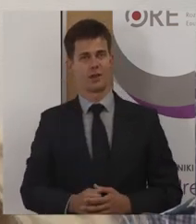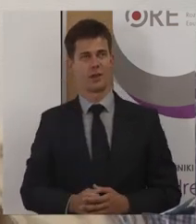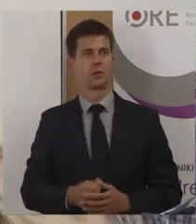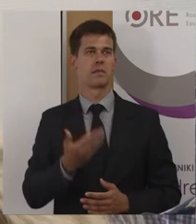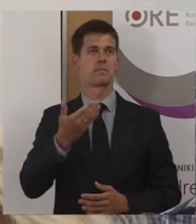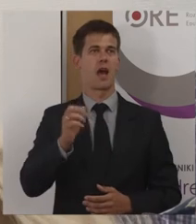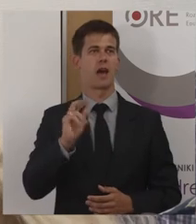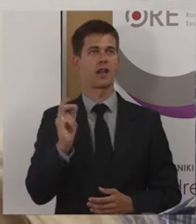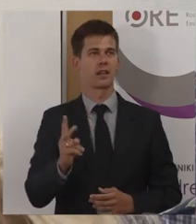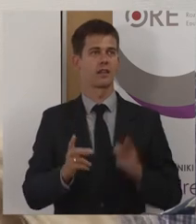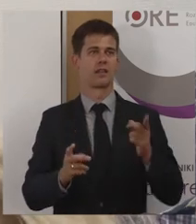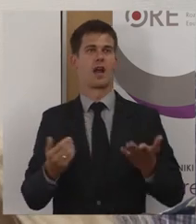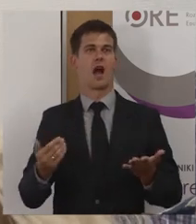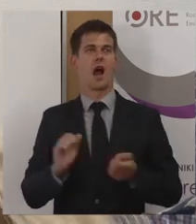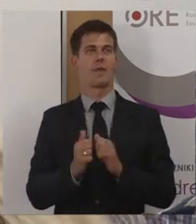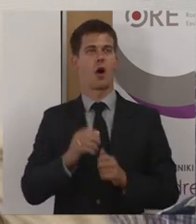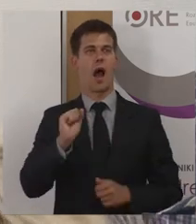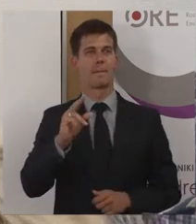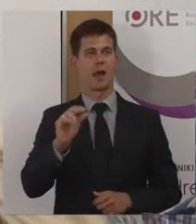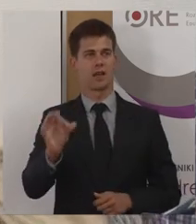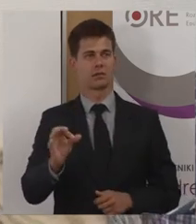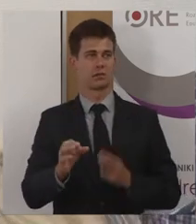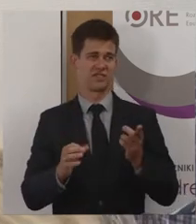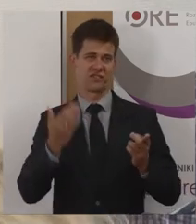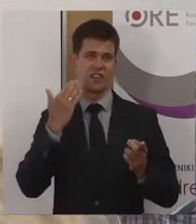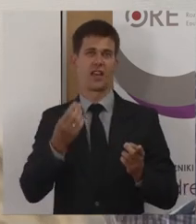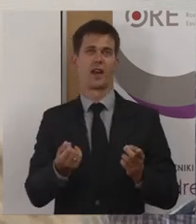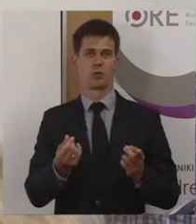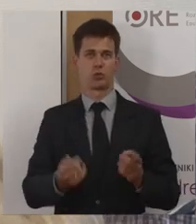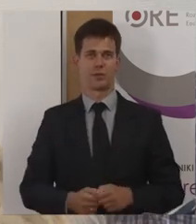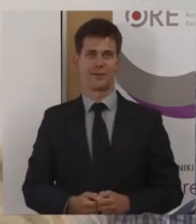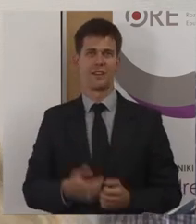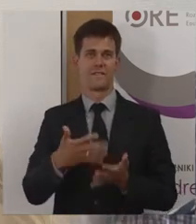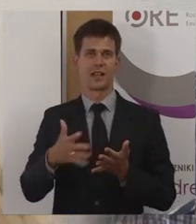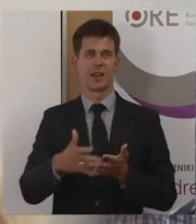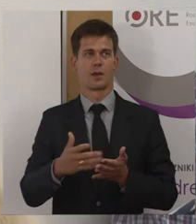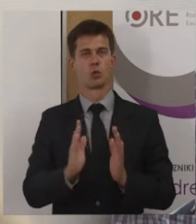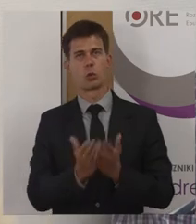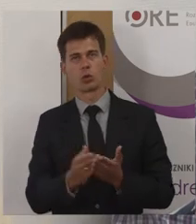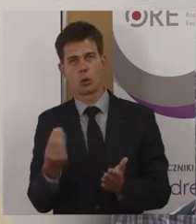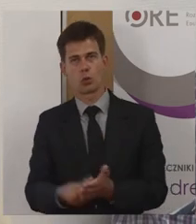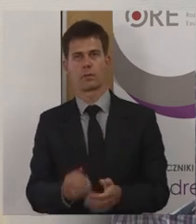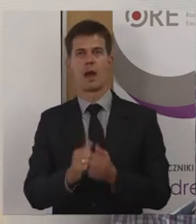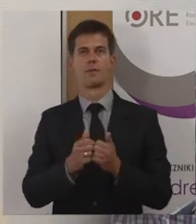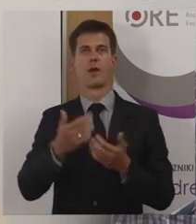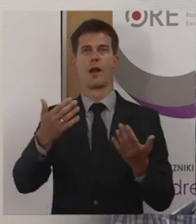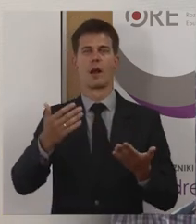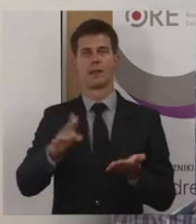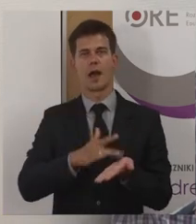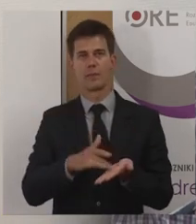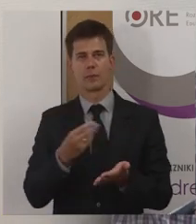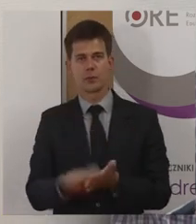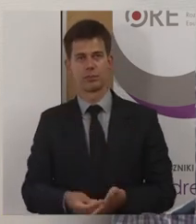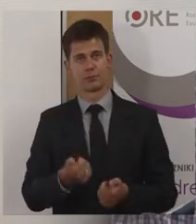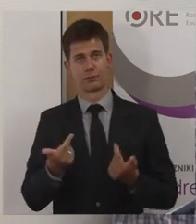Marek czy dziewczyny z APS-u powiedzą, jakie to są koszty, a my w ośrodkach wiemy na co dzień, jak to wygląda z przygotowaniem